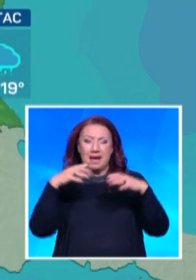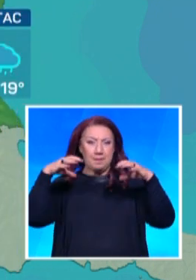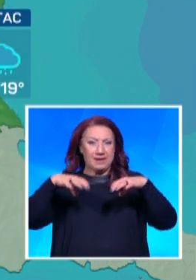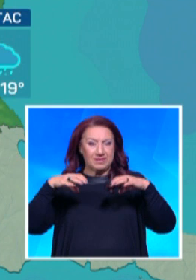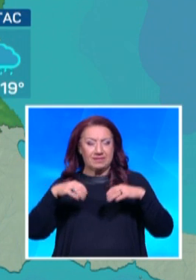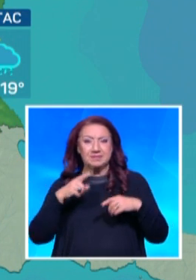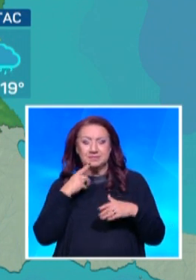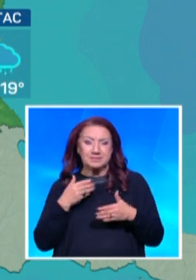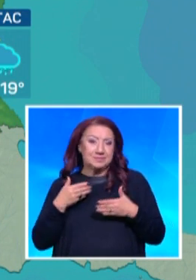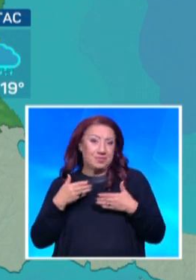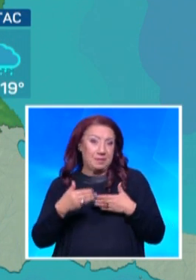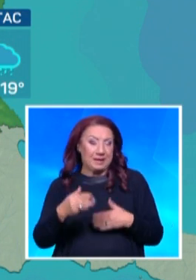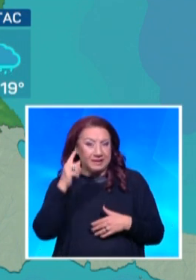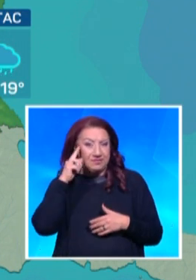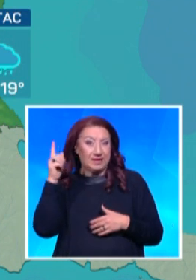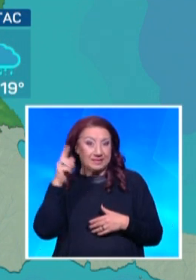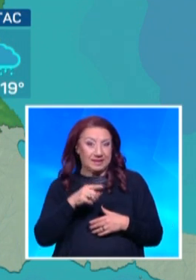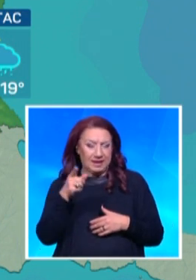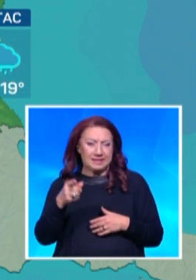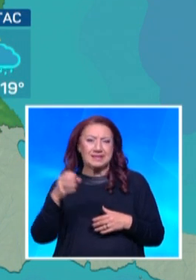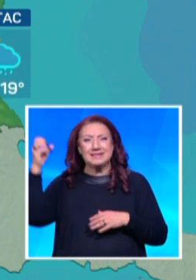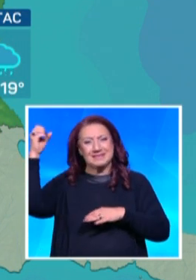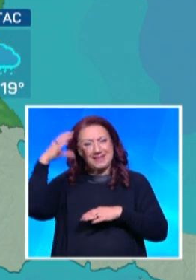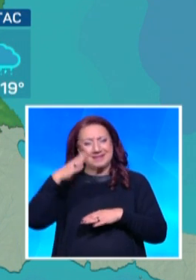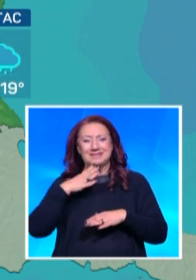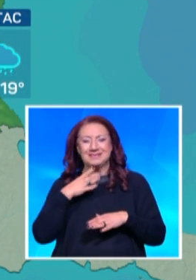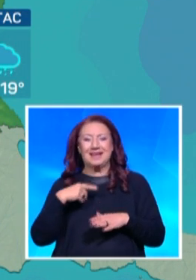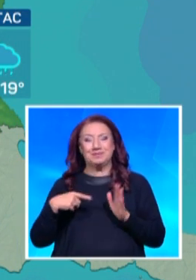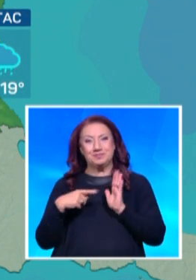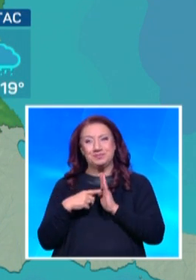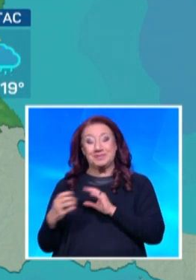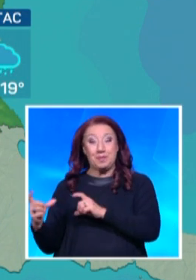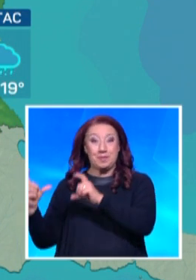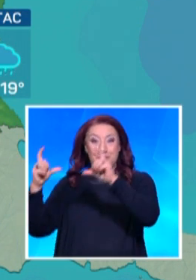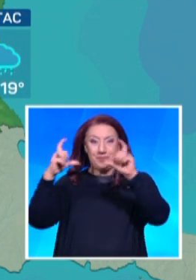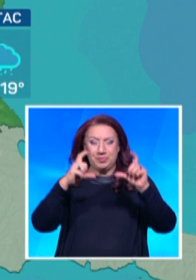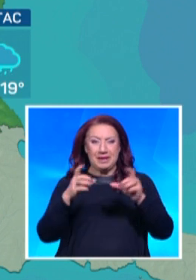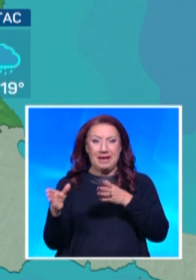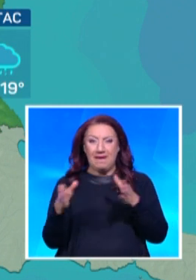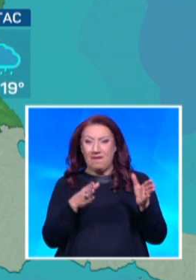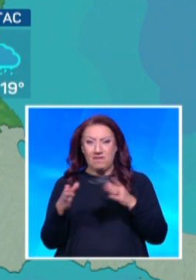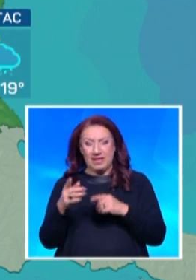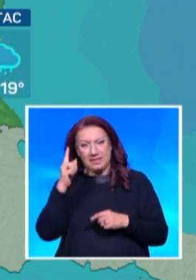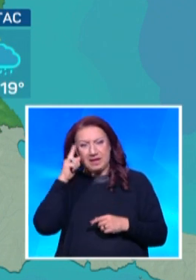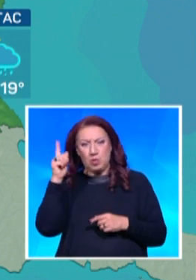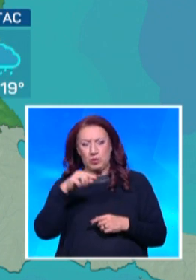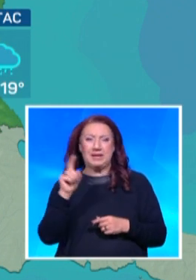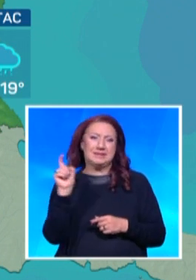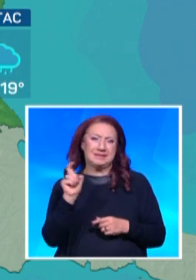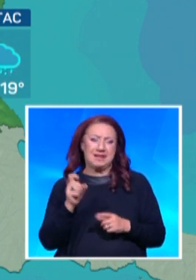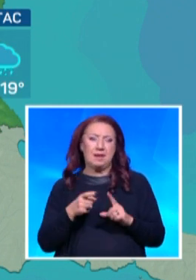деня и там слънцето ще става все по-смело. Вятърът в по-голямата част от България утре ще бъде слаб от